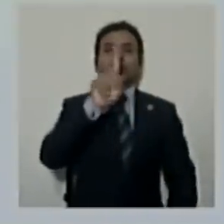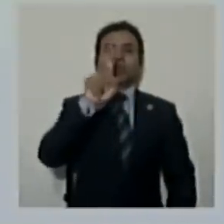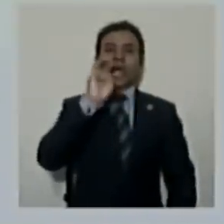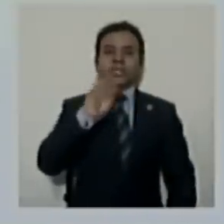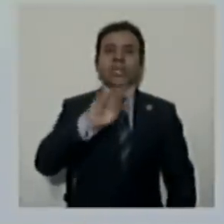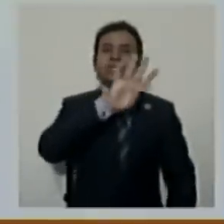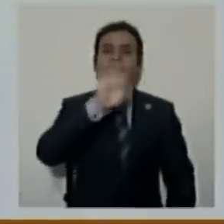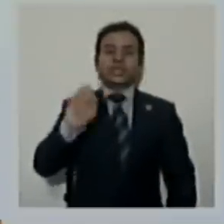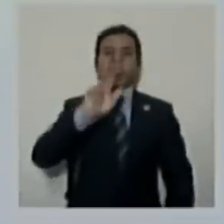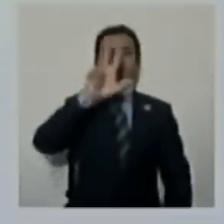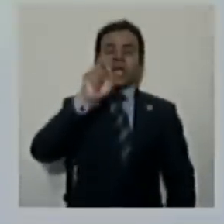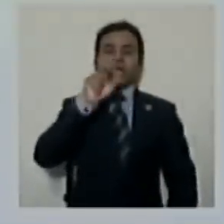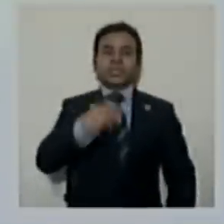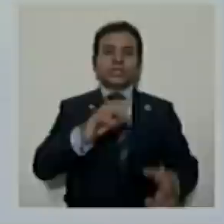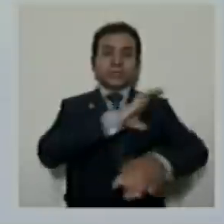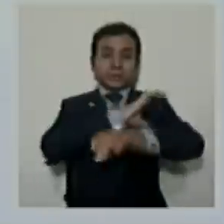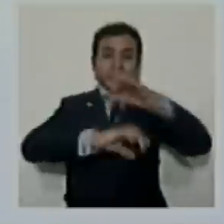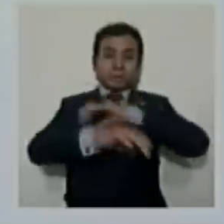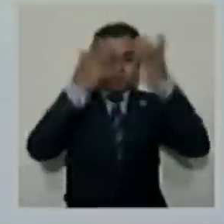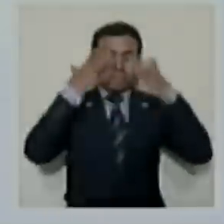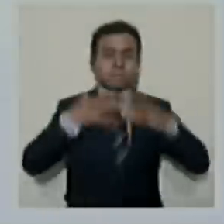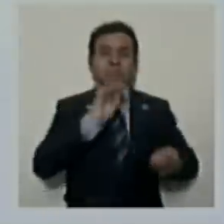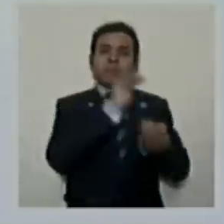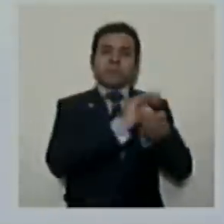20,11,884টি এবং বর্তমানে মজুত আছে